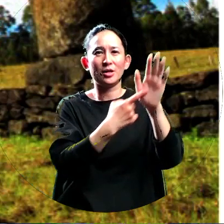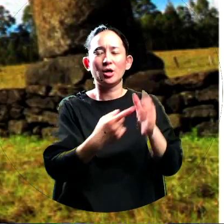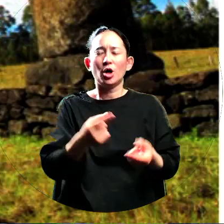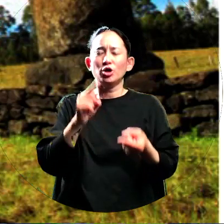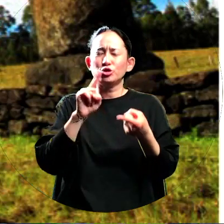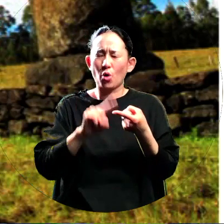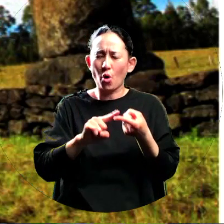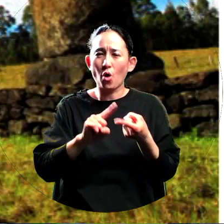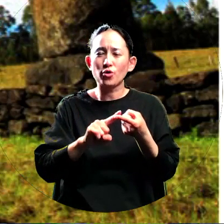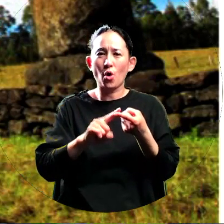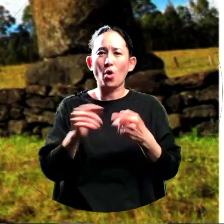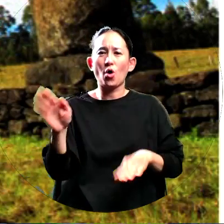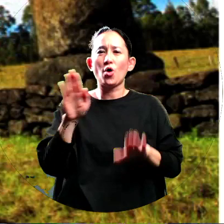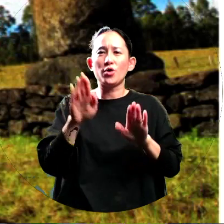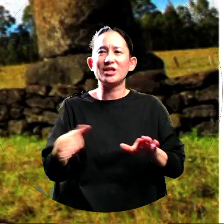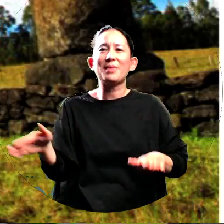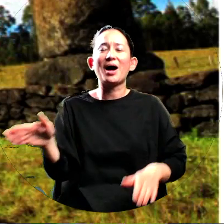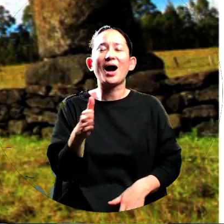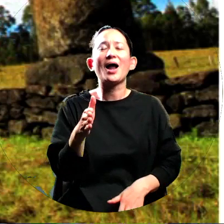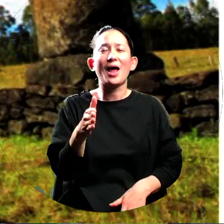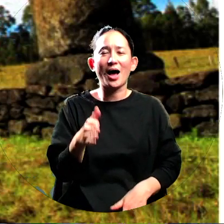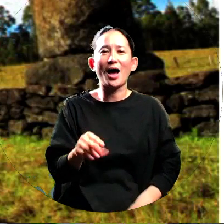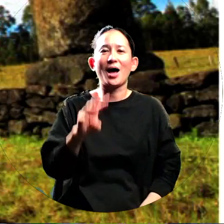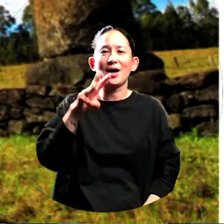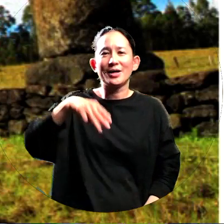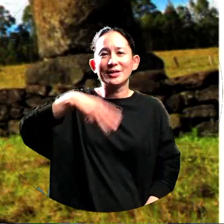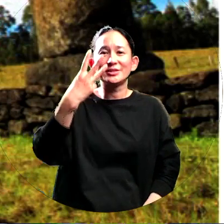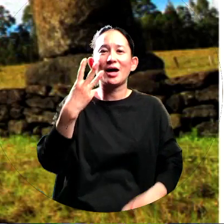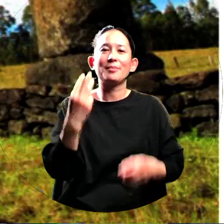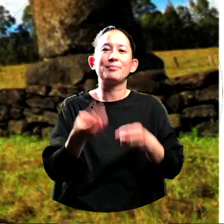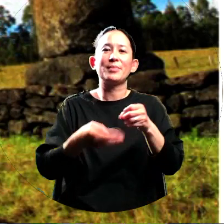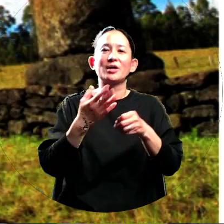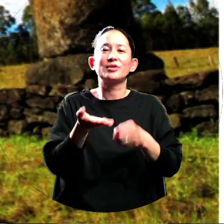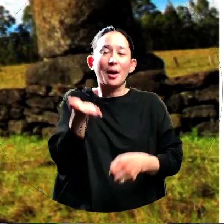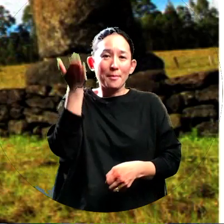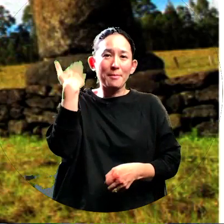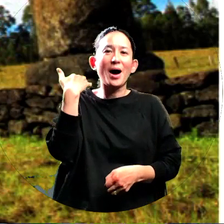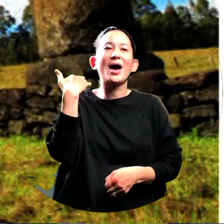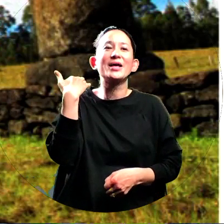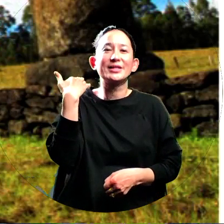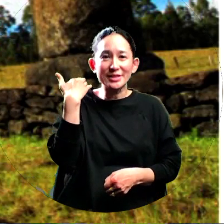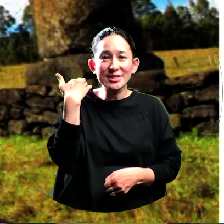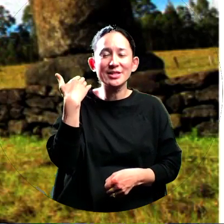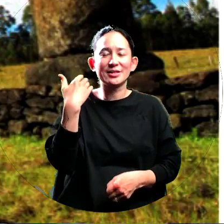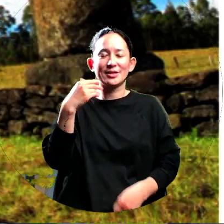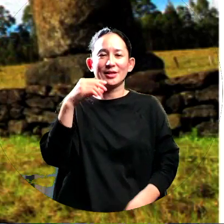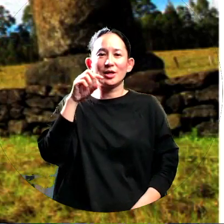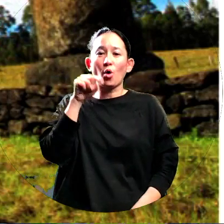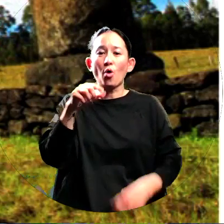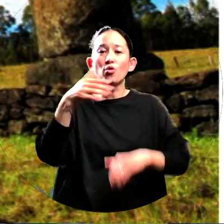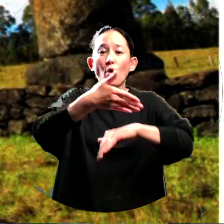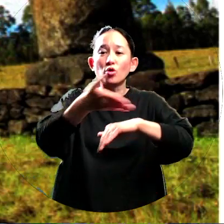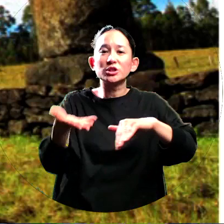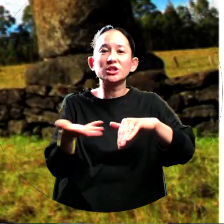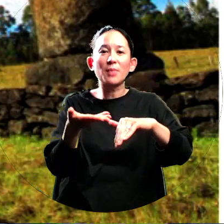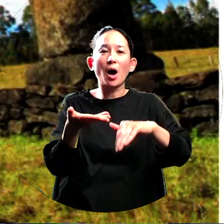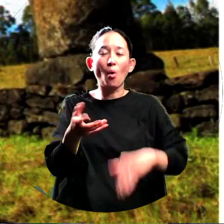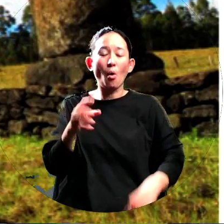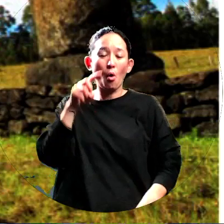前、1722年にオランダ人のロヘフェーンという人がこの島を発見したそう